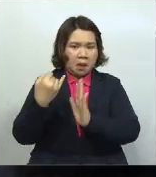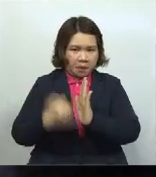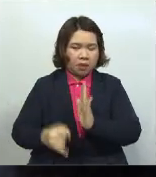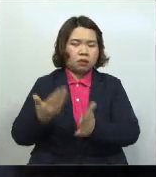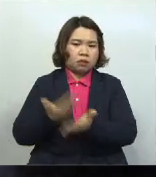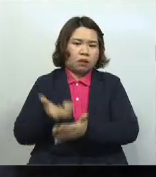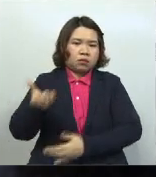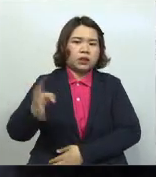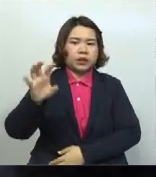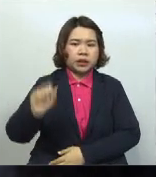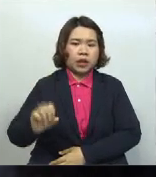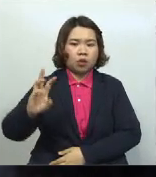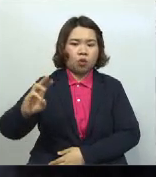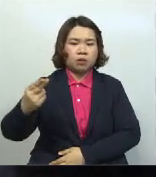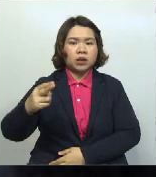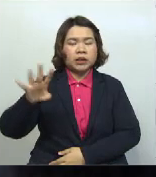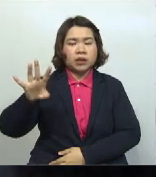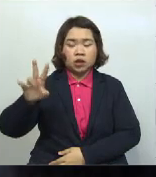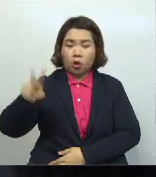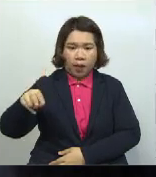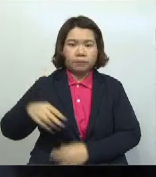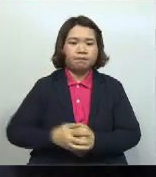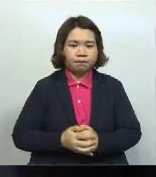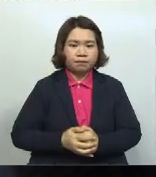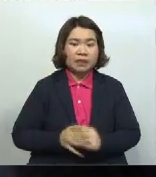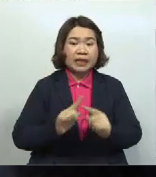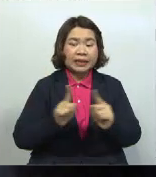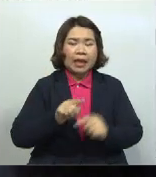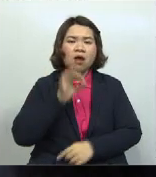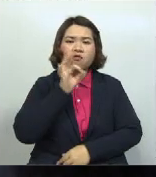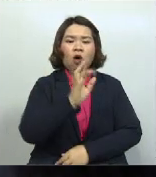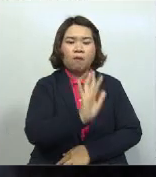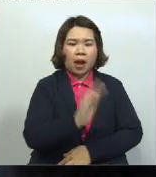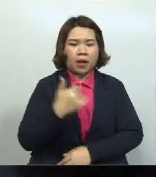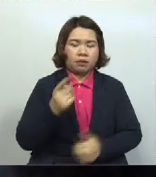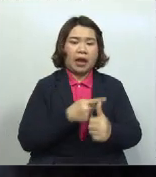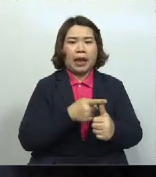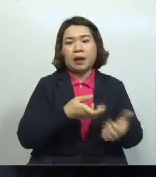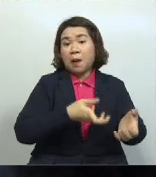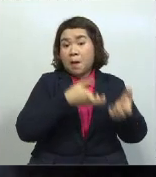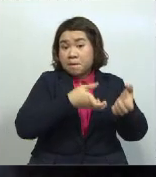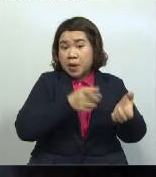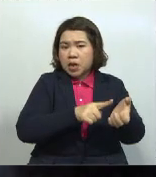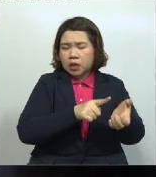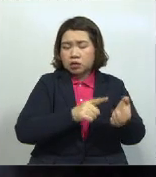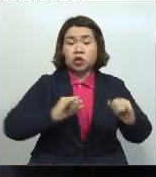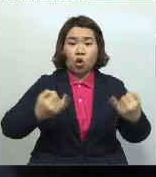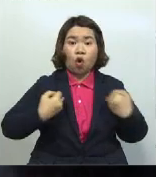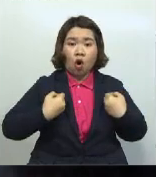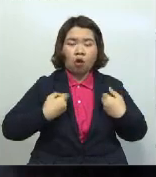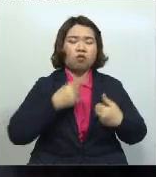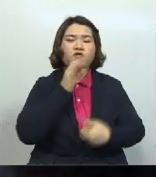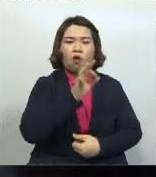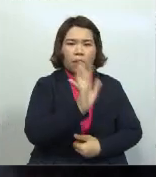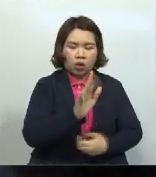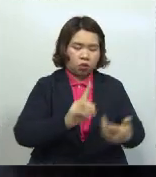นวน 462,000 บาทส่วนข้อหาที่สั่งไม่ฟ้องคือร่วมกันมีอาวุธปืนและเครื่องกระสุนปืนไว้ในครอบครอง